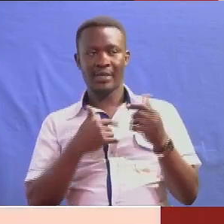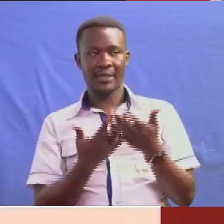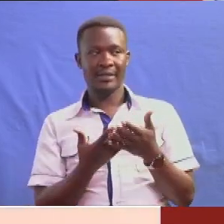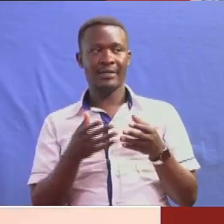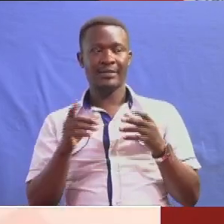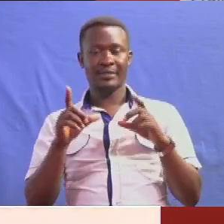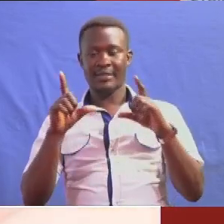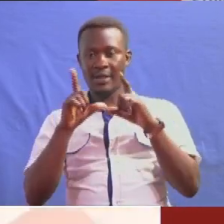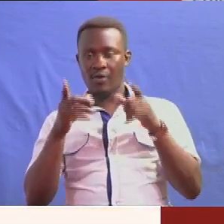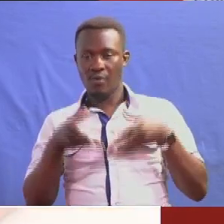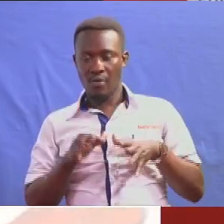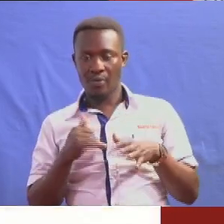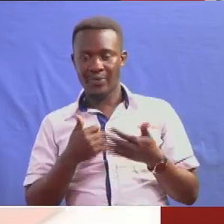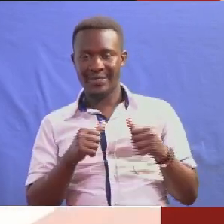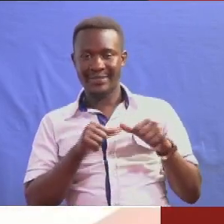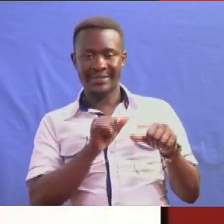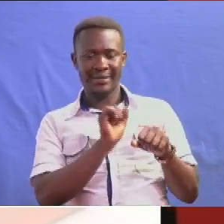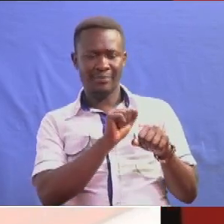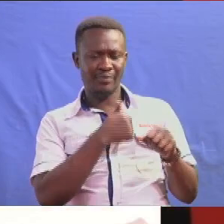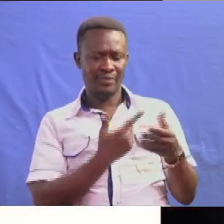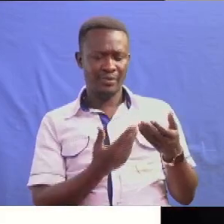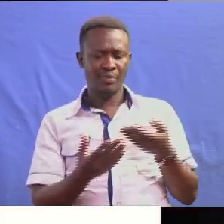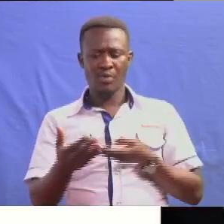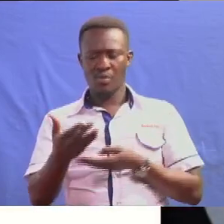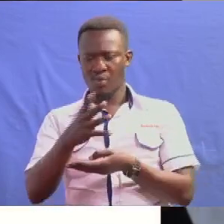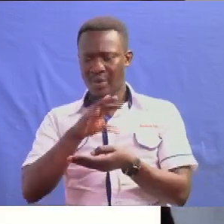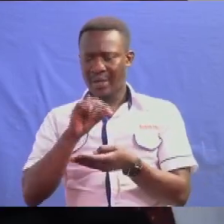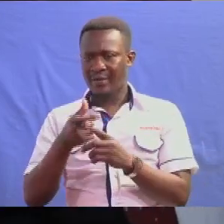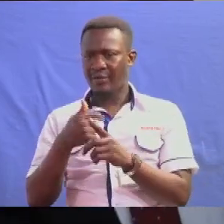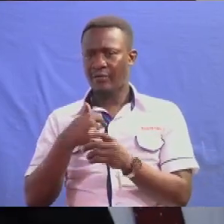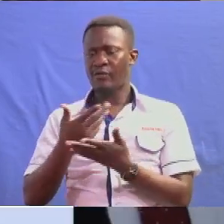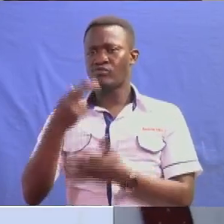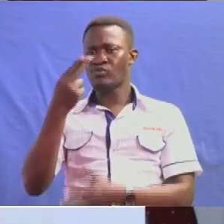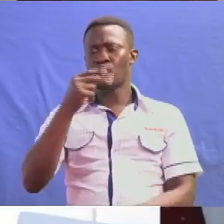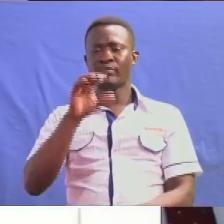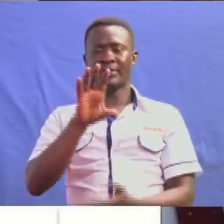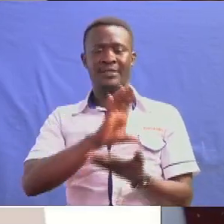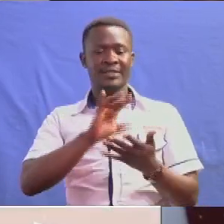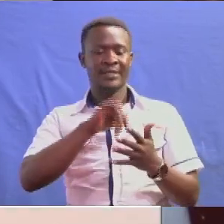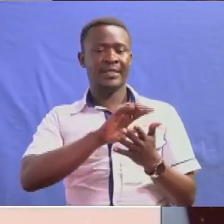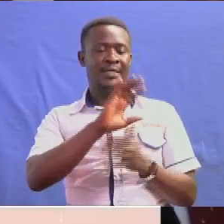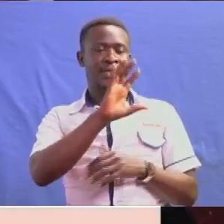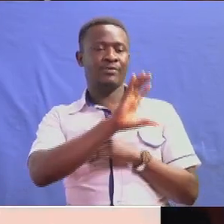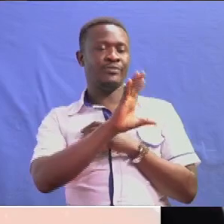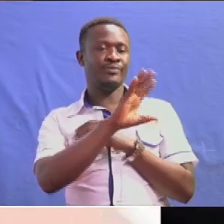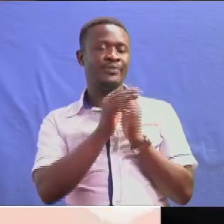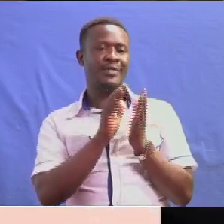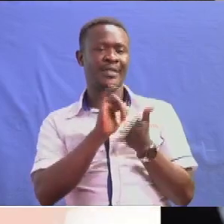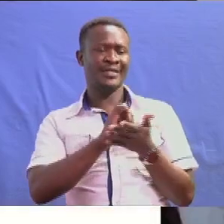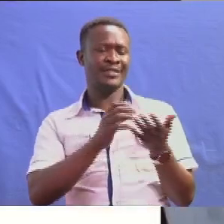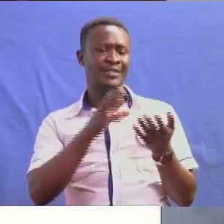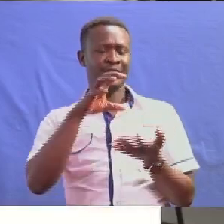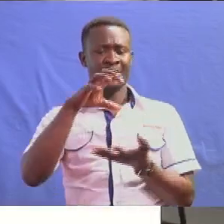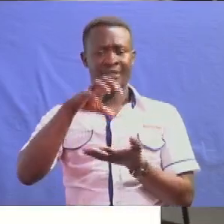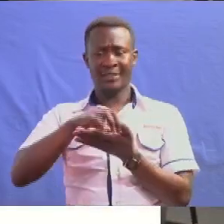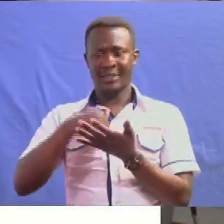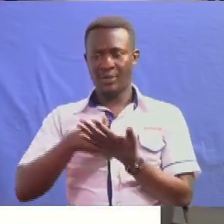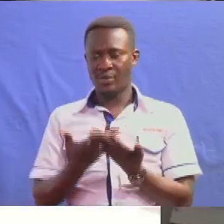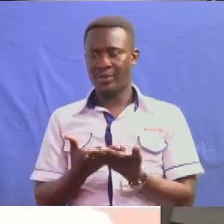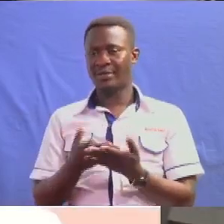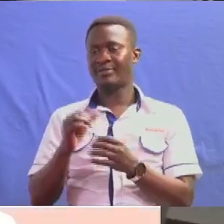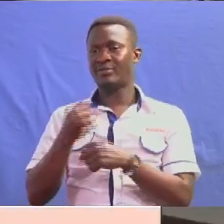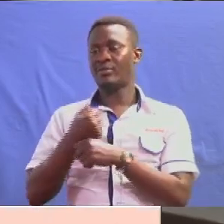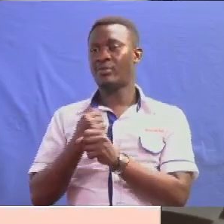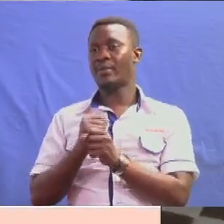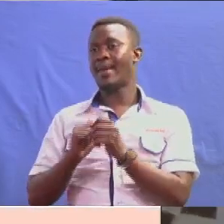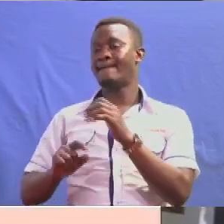kuzaliwa zimesalia kama hazijakusanywa katika vituo vya Huduma Center nchini. Hali hii imemfanya waziri wa utumishi